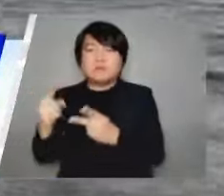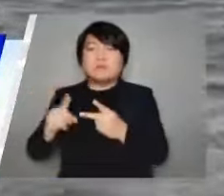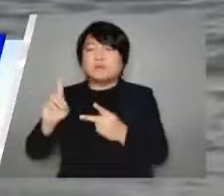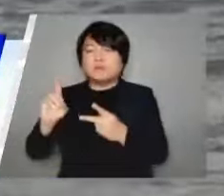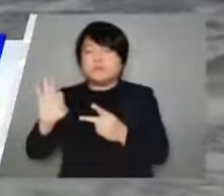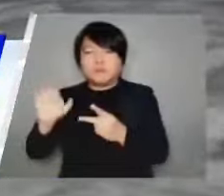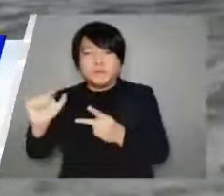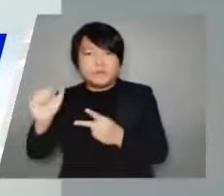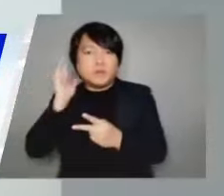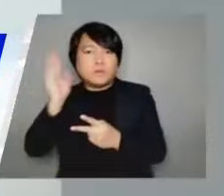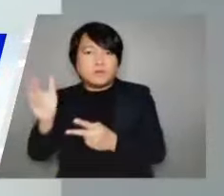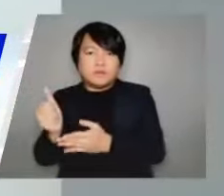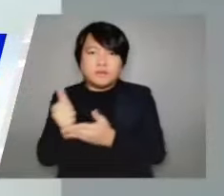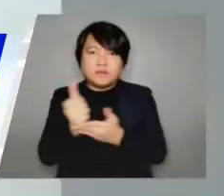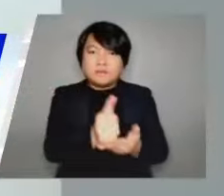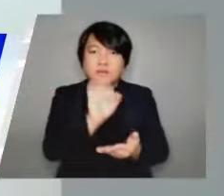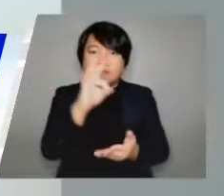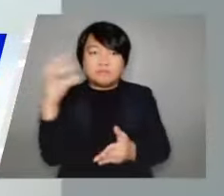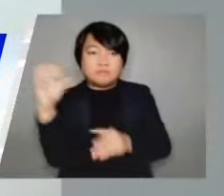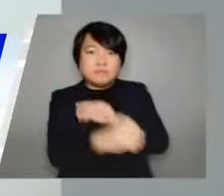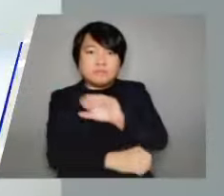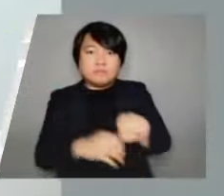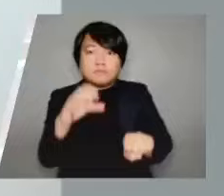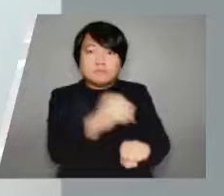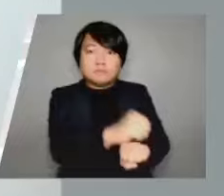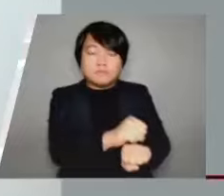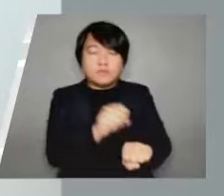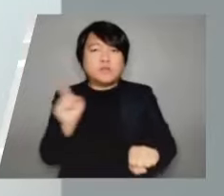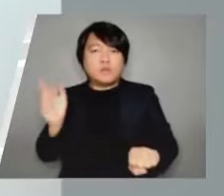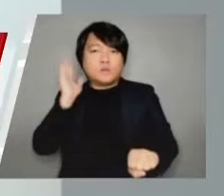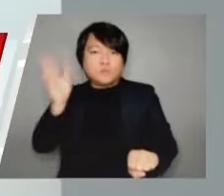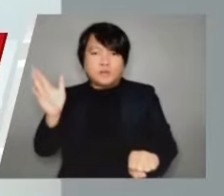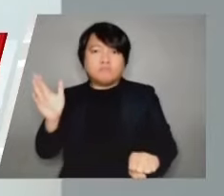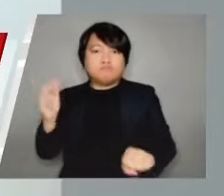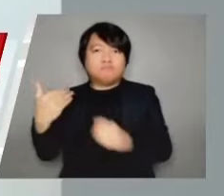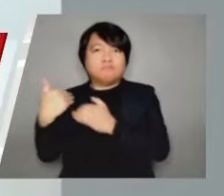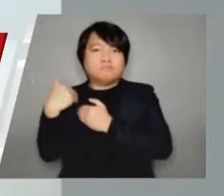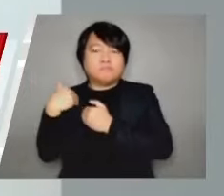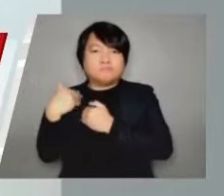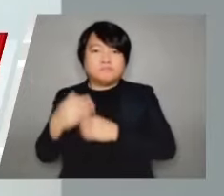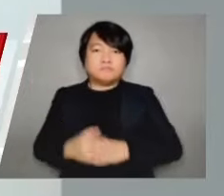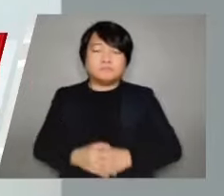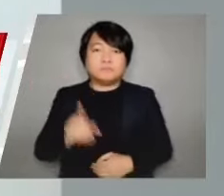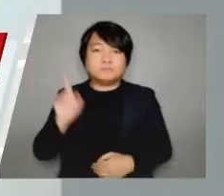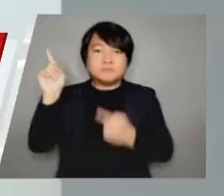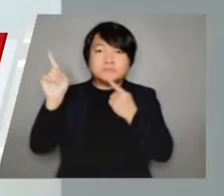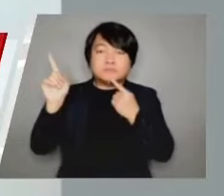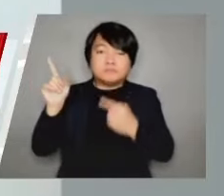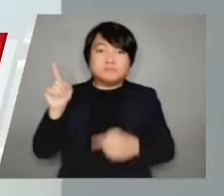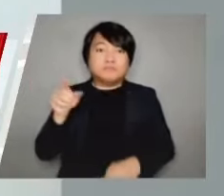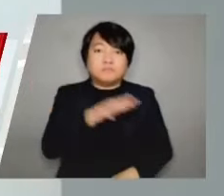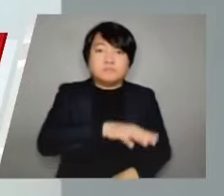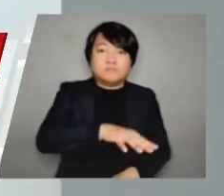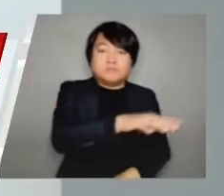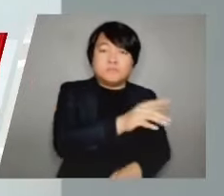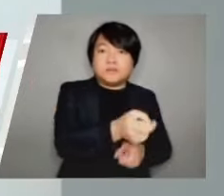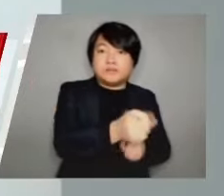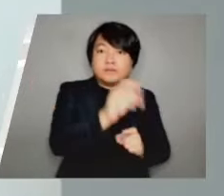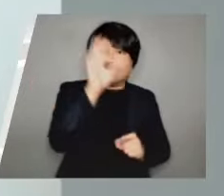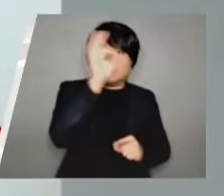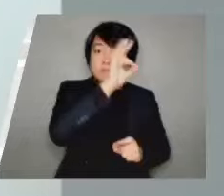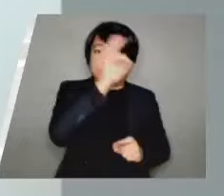mang hulihan. They are not trespassers. Kung meron mang trespasser dito na hindi sumusunod sa international